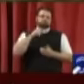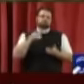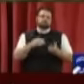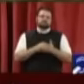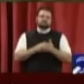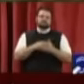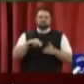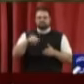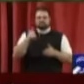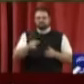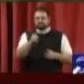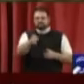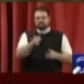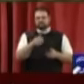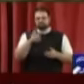Și totul picinea.